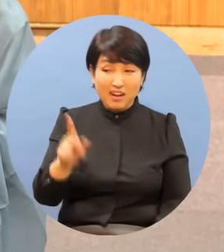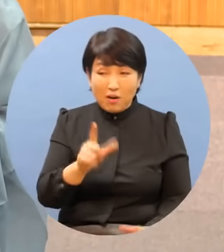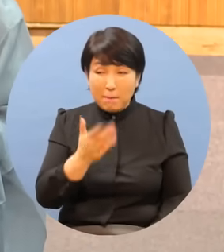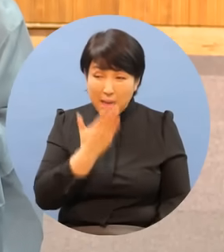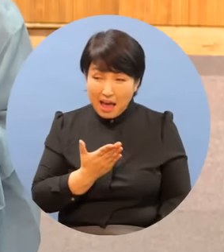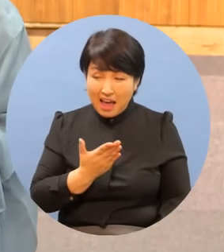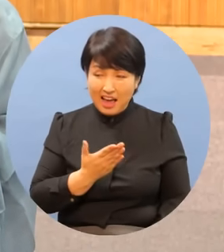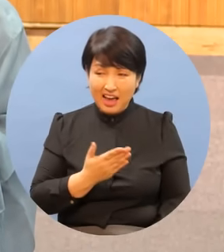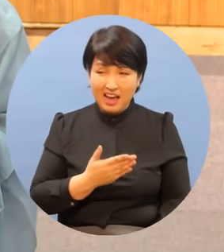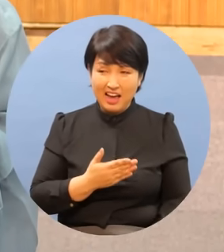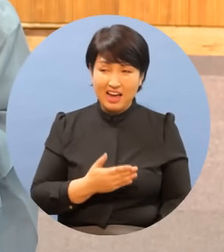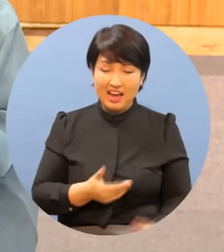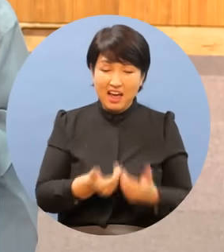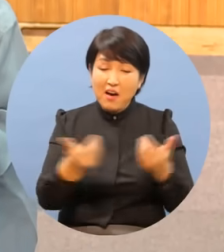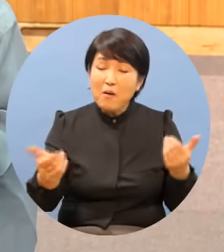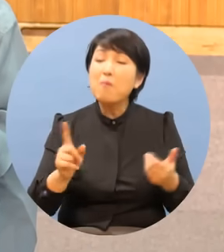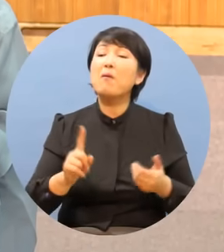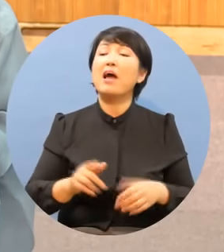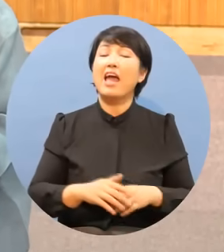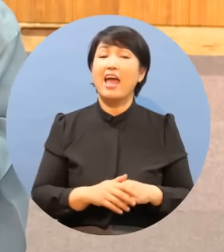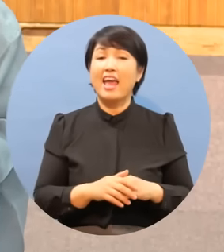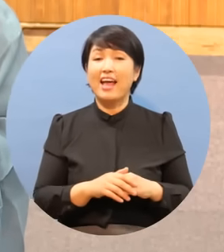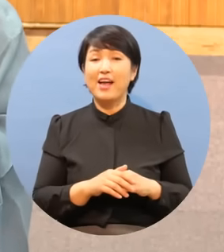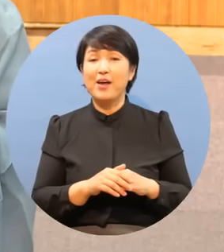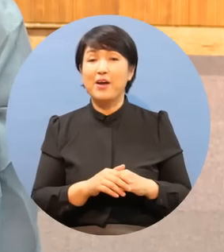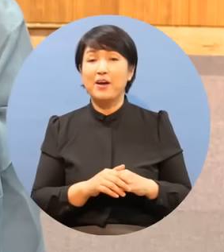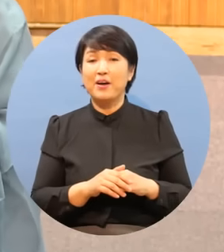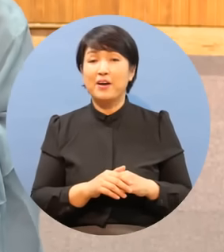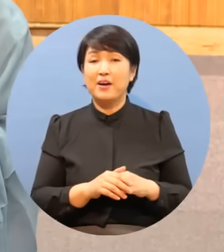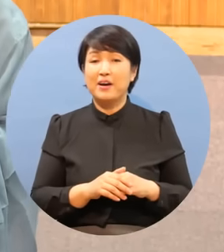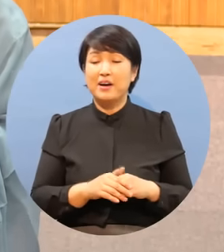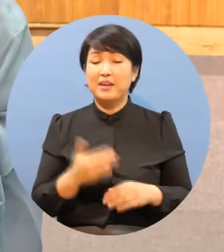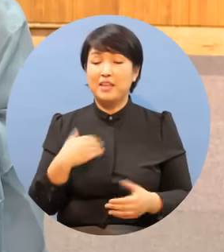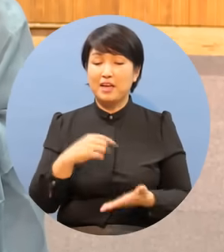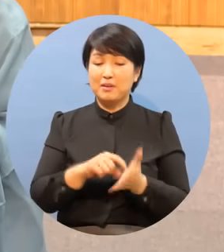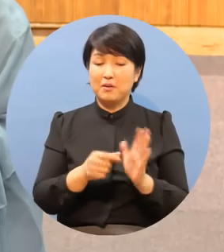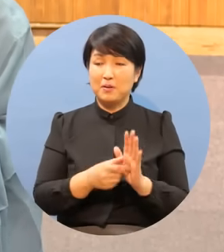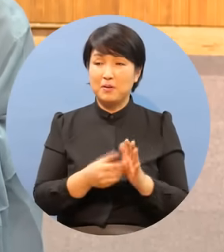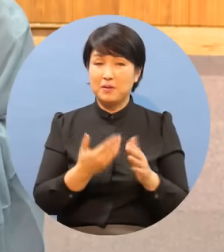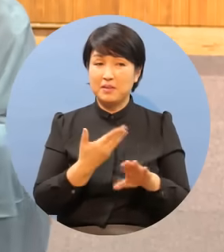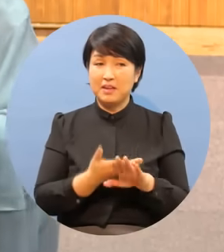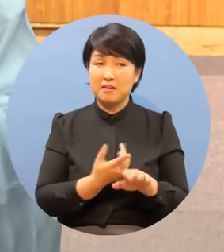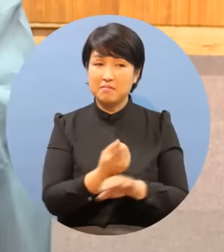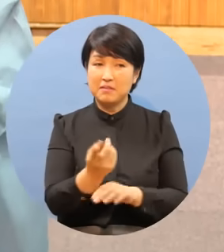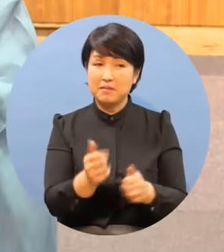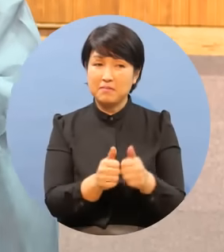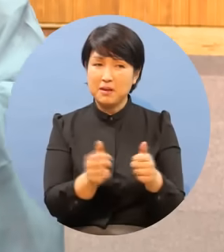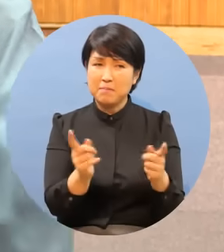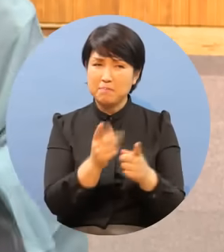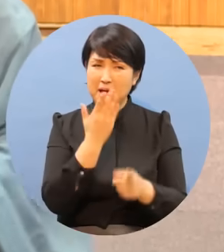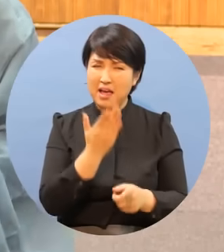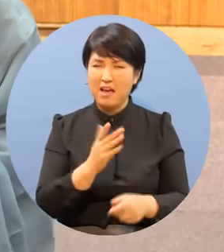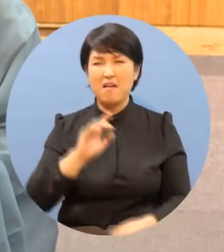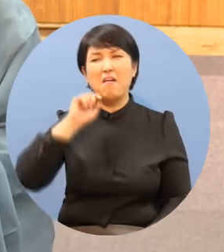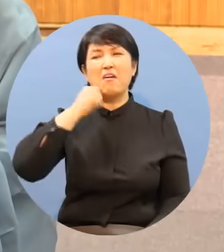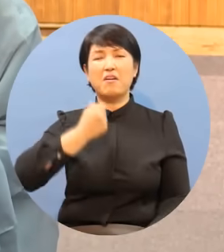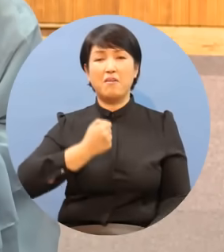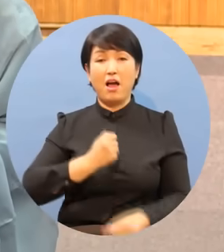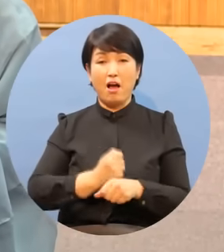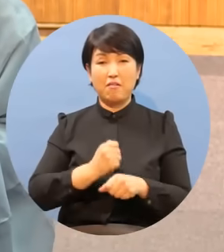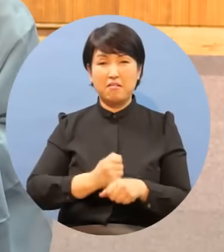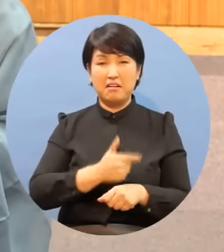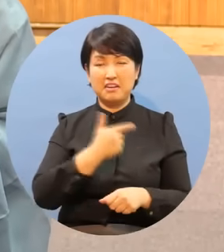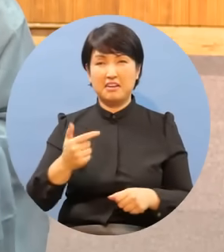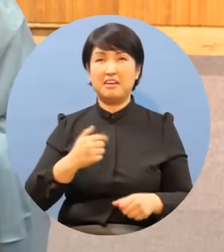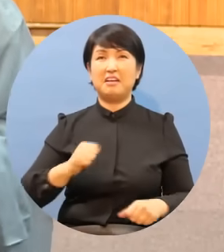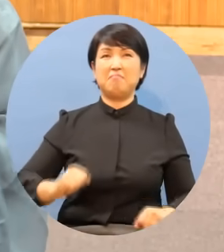살겠나? 네가 내 떠나가 어디 갈 거고 네가 뭐 내만한 남자 만날 수 있겠어? 이렇게 이제 큰 소리